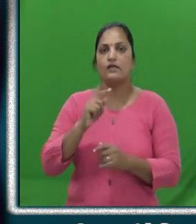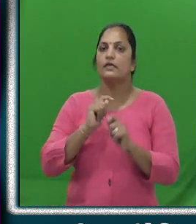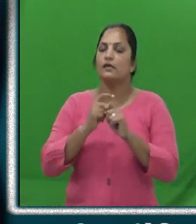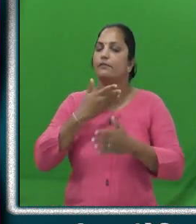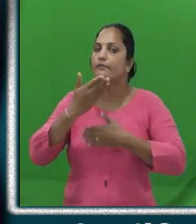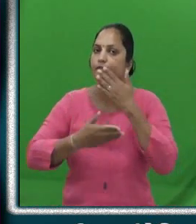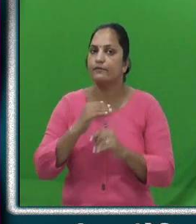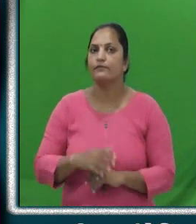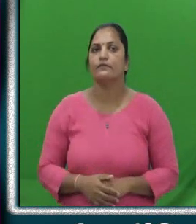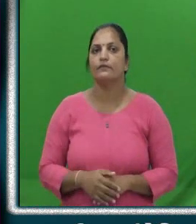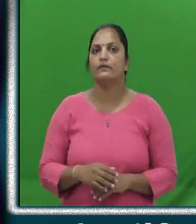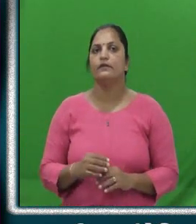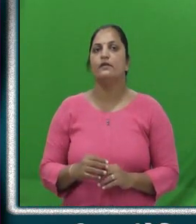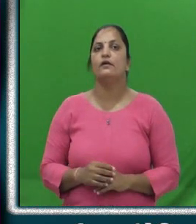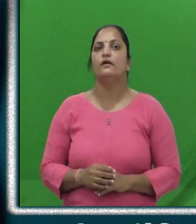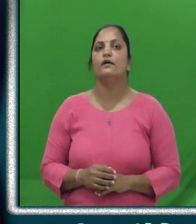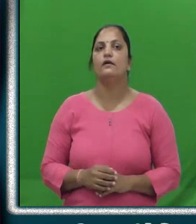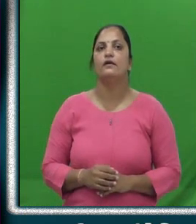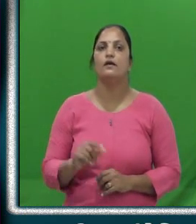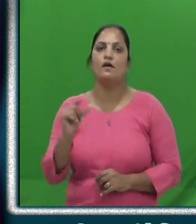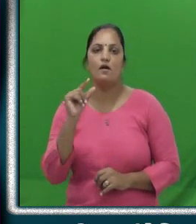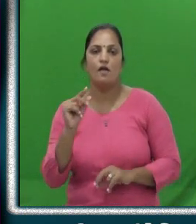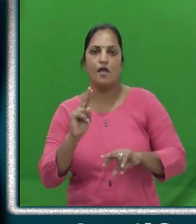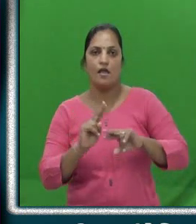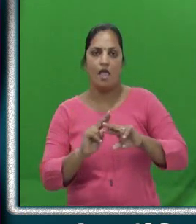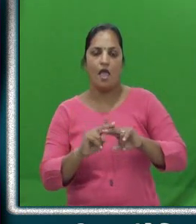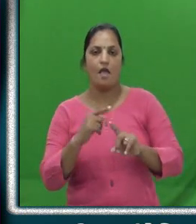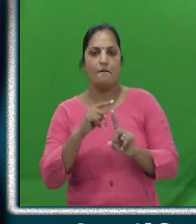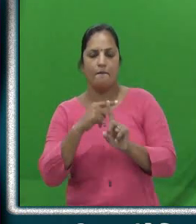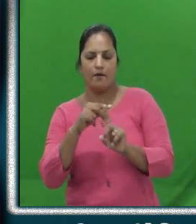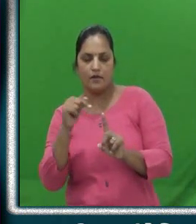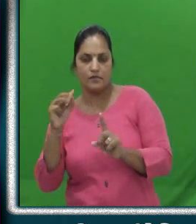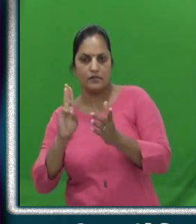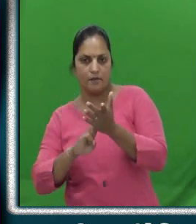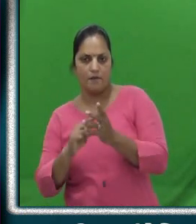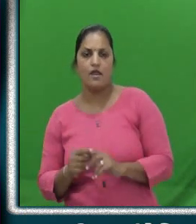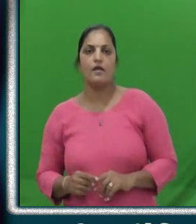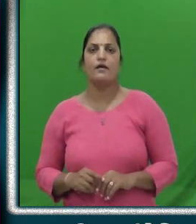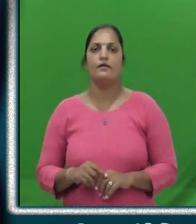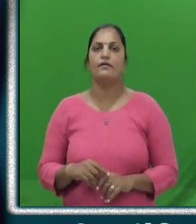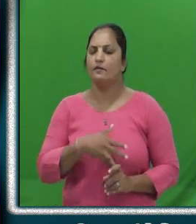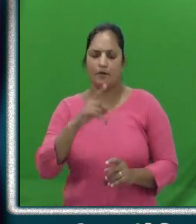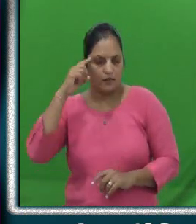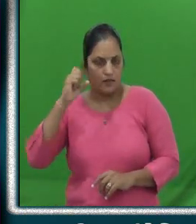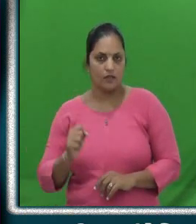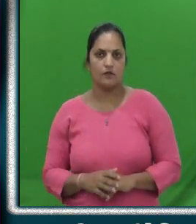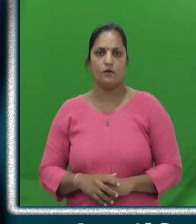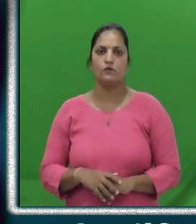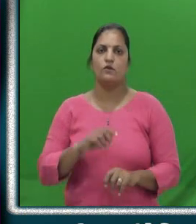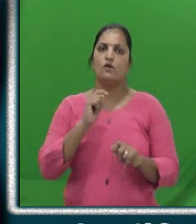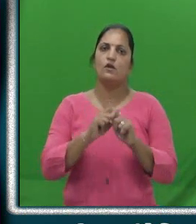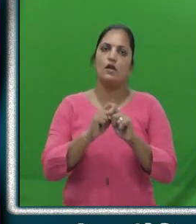આજે જે ફંક્શન ચલાવ્યું ડિસ્ક્રાઇબિંગ એક્શન ફ્રીક્વન્સી એન્ડ મેનર આ પાઠની અંદર આ ફંક્શન આવે છે બરાબર યાદ